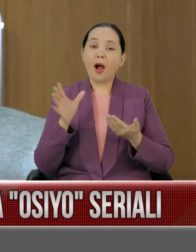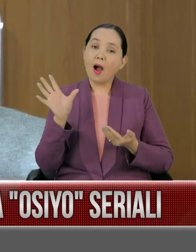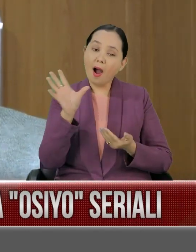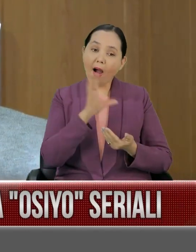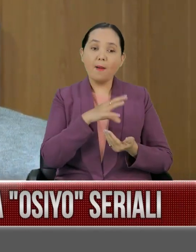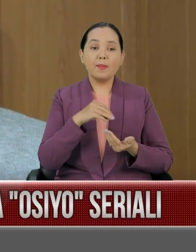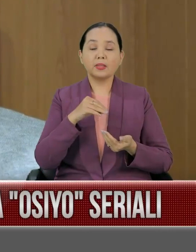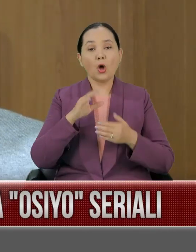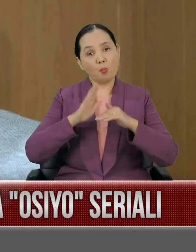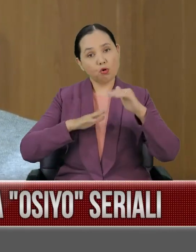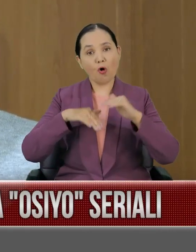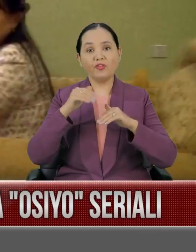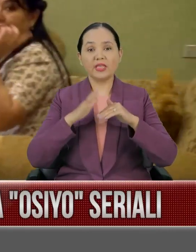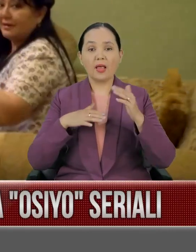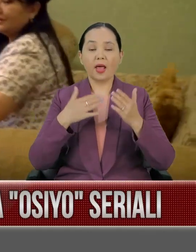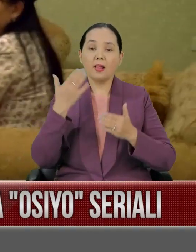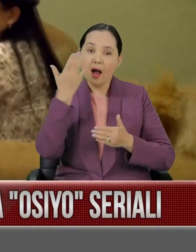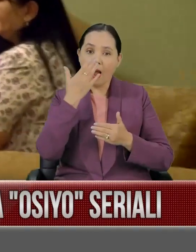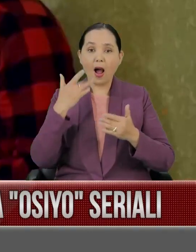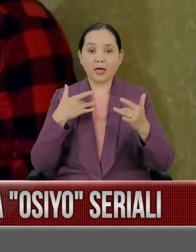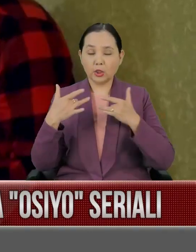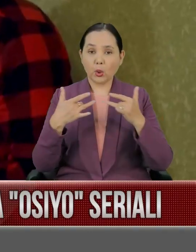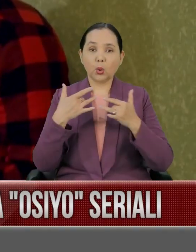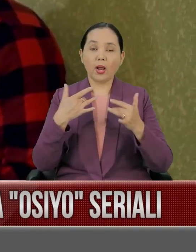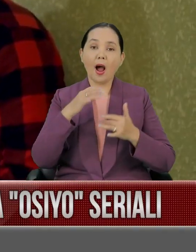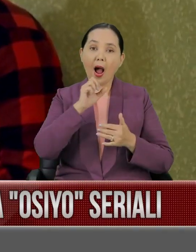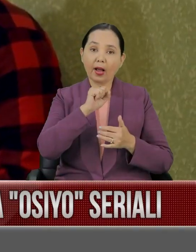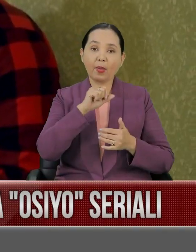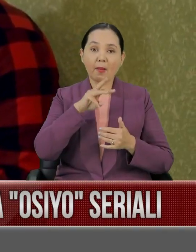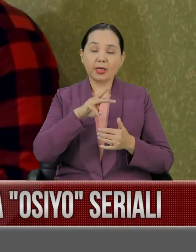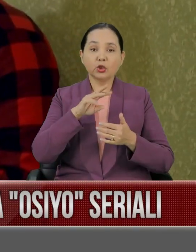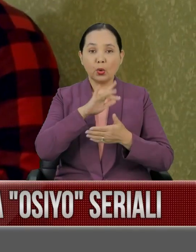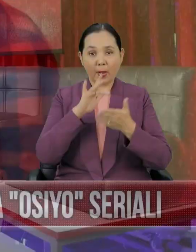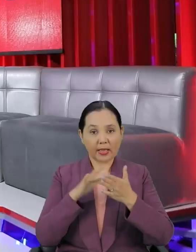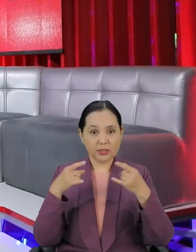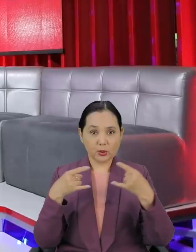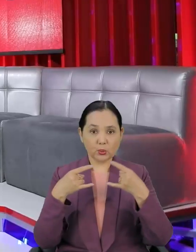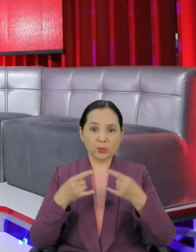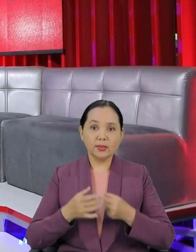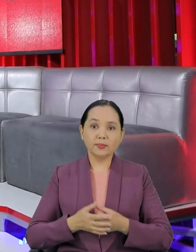Hammasi professional aktyorlar. Mamadiyor Muxtorov, Akmal Mansurov, Markaziy studiya.